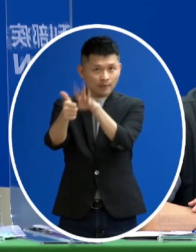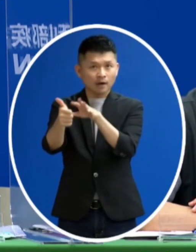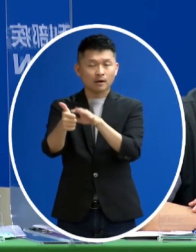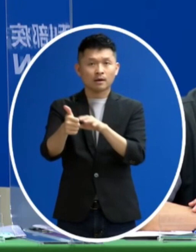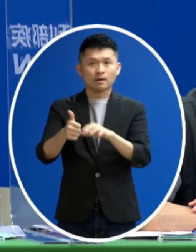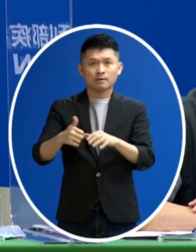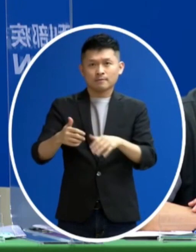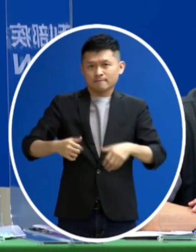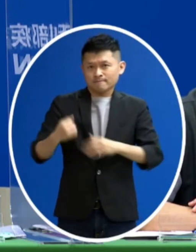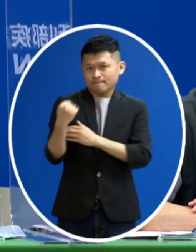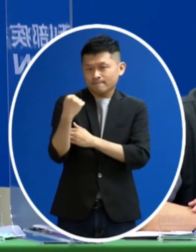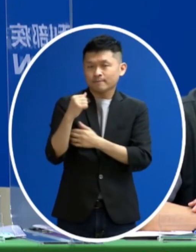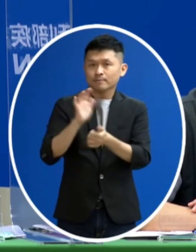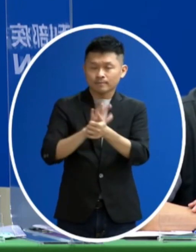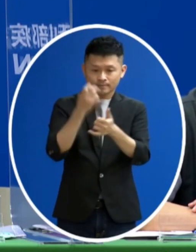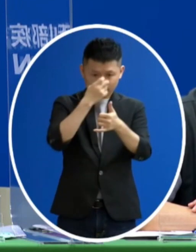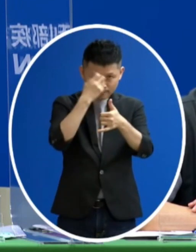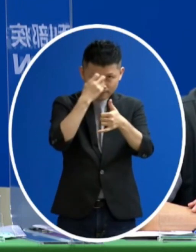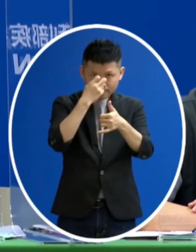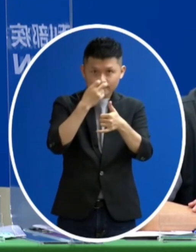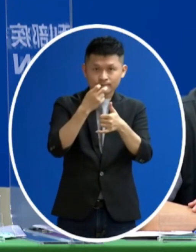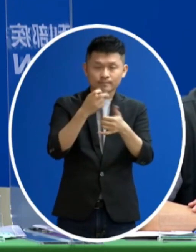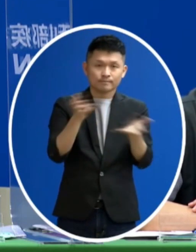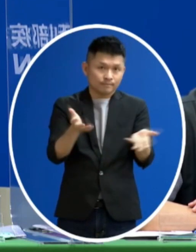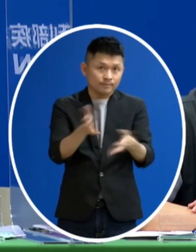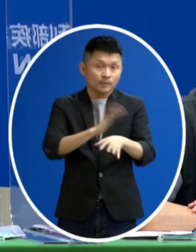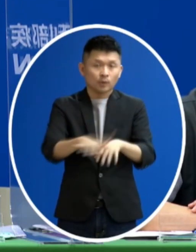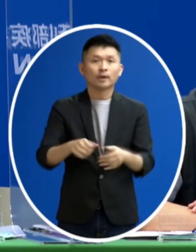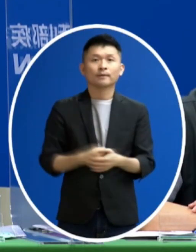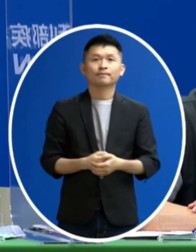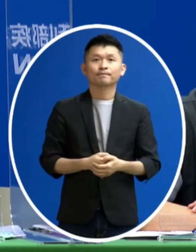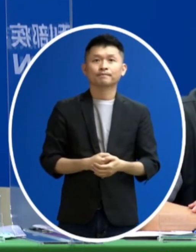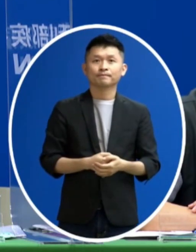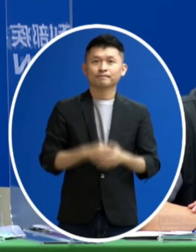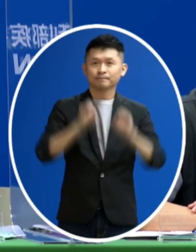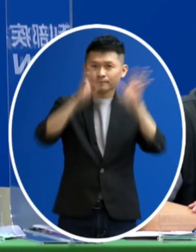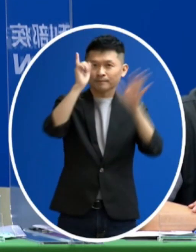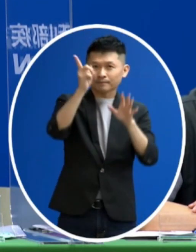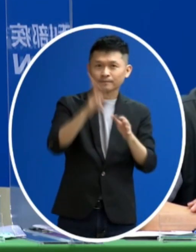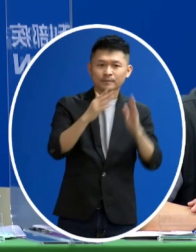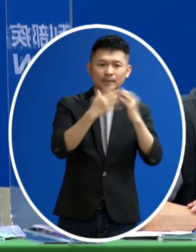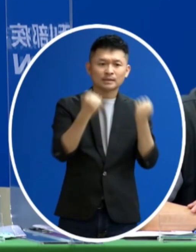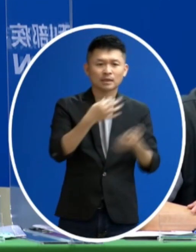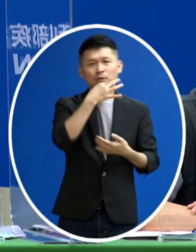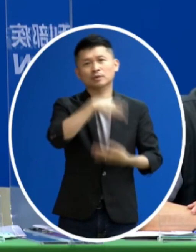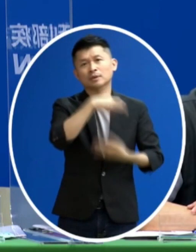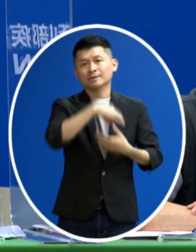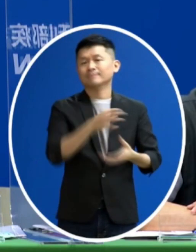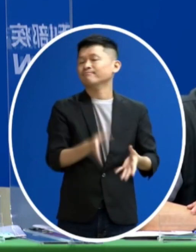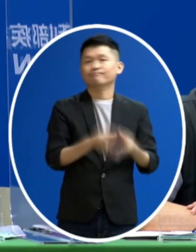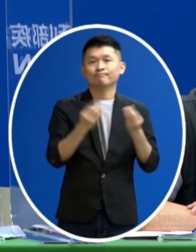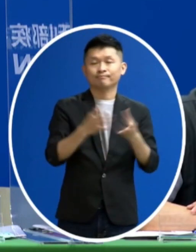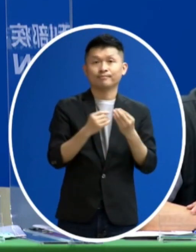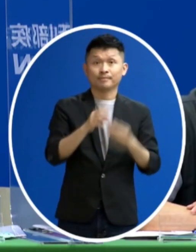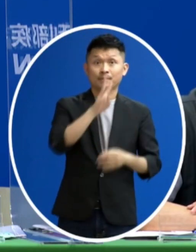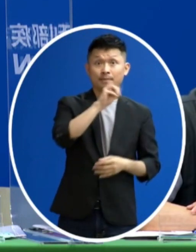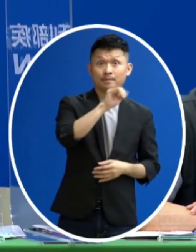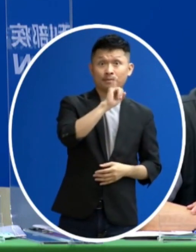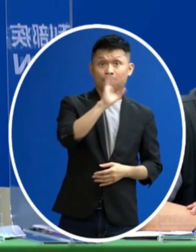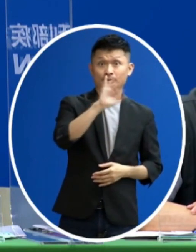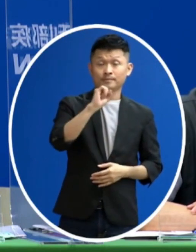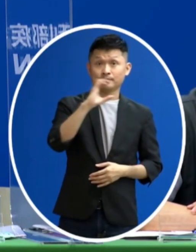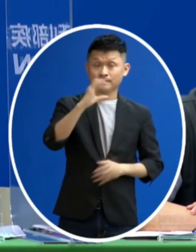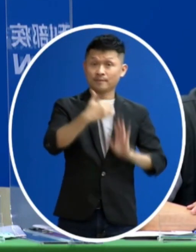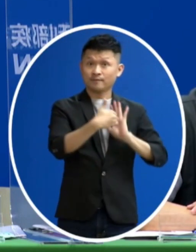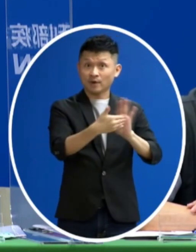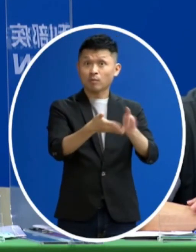积极的帮你做检查跟处理。再次强调，不用在家里面空担心，最好预防 MIS C 的方法就